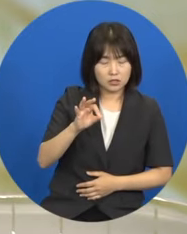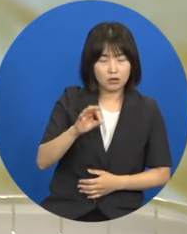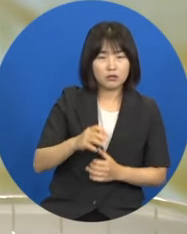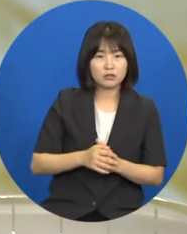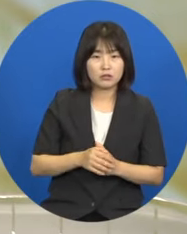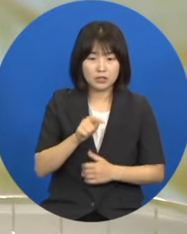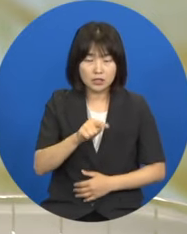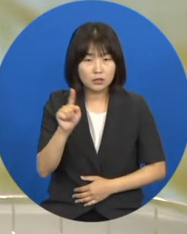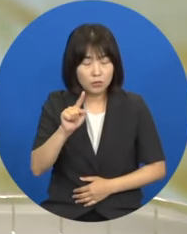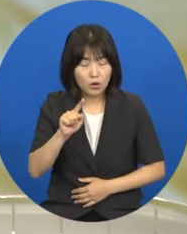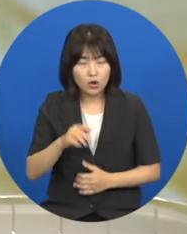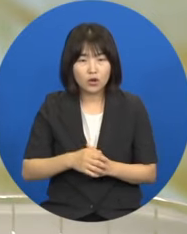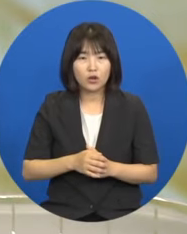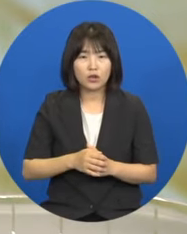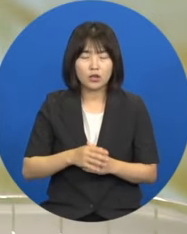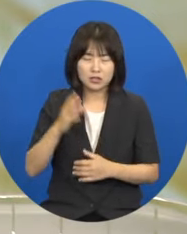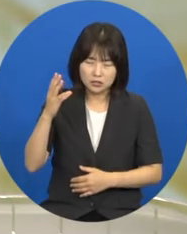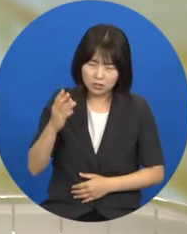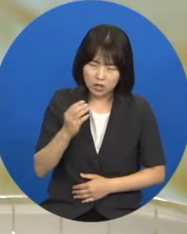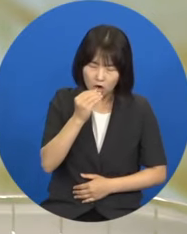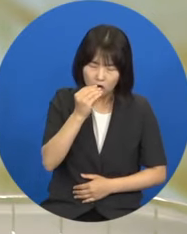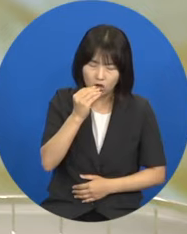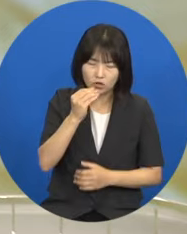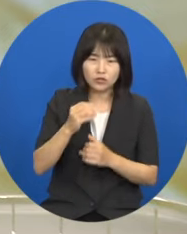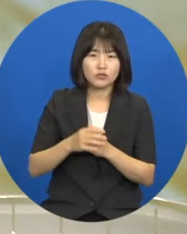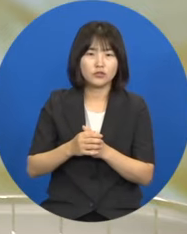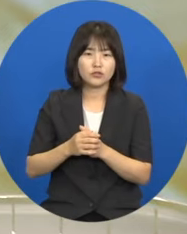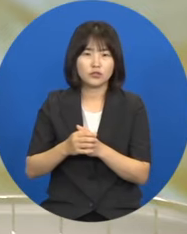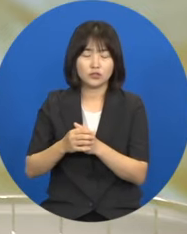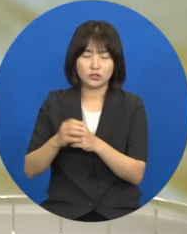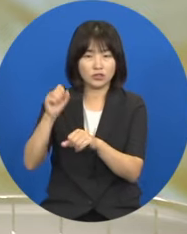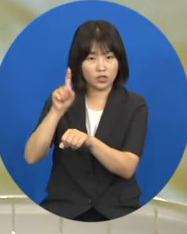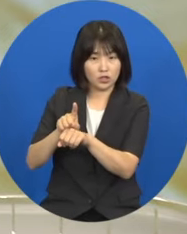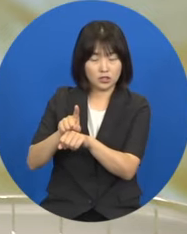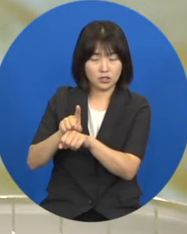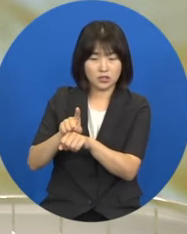성질이라고 정의합니다. 그런데